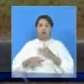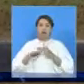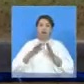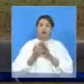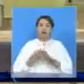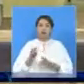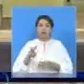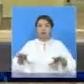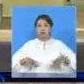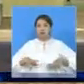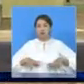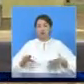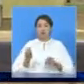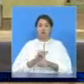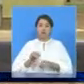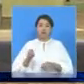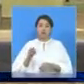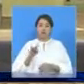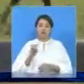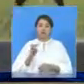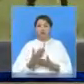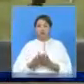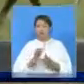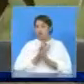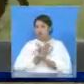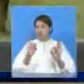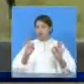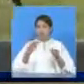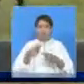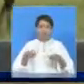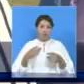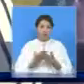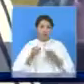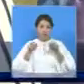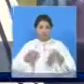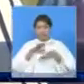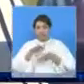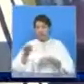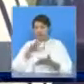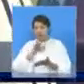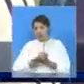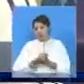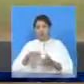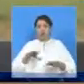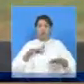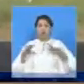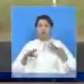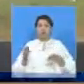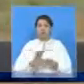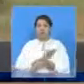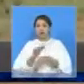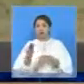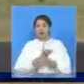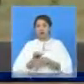открыл конно-спортивный комплекс «Алтын-Жорга». Комплекс примечателен тем, что, помимо прочего, здесь проводят занятия по иппотерапии для детей с